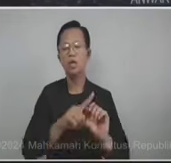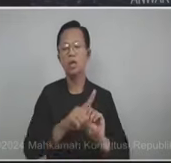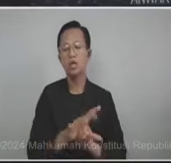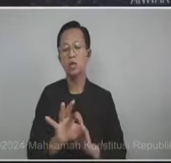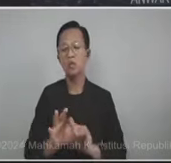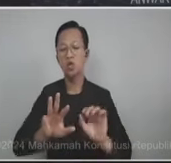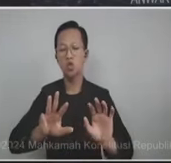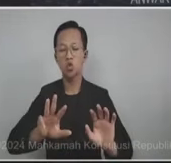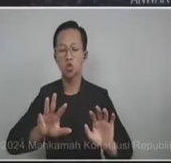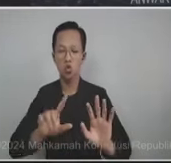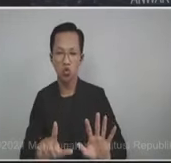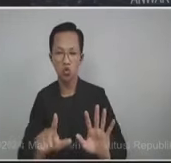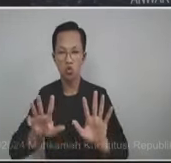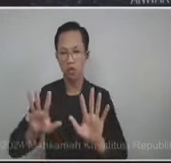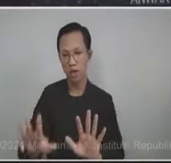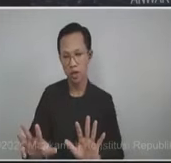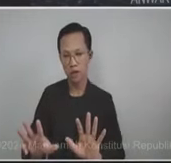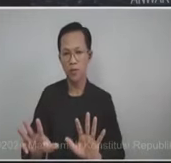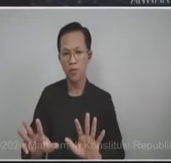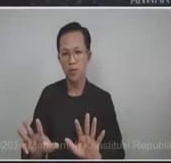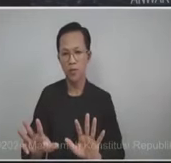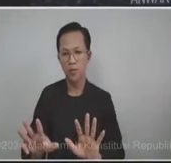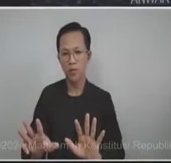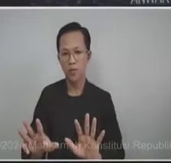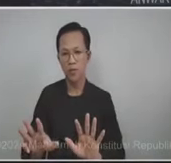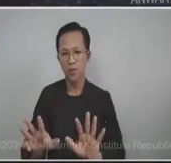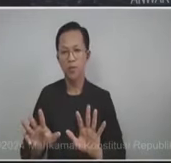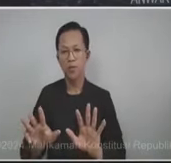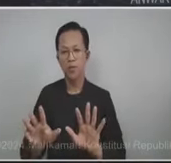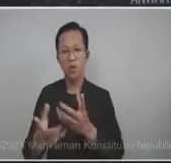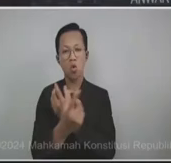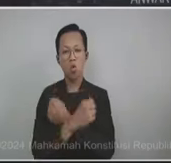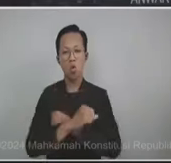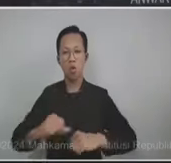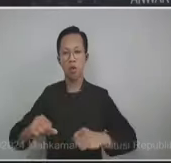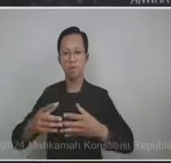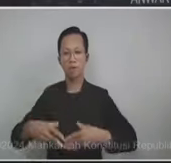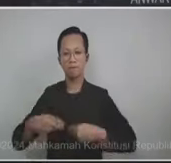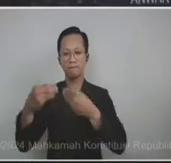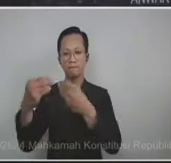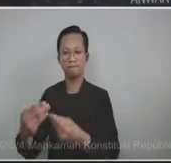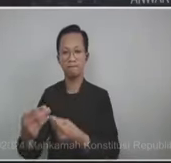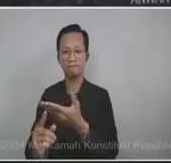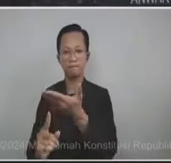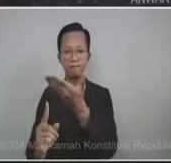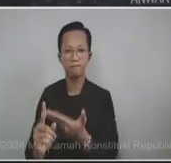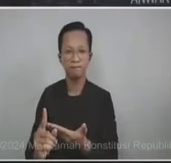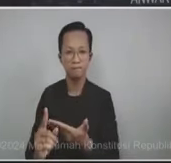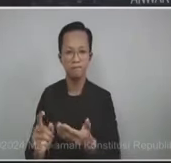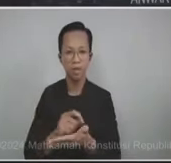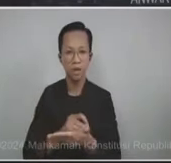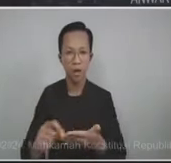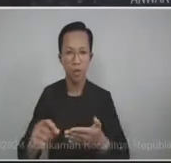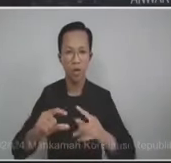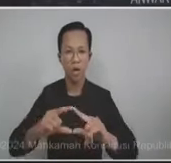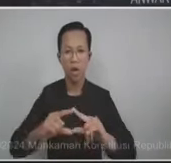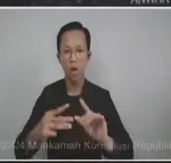1079 dan seterusnya memberi kuasa kepada Amin fahruddin